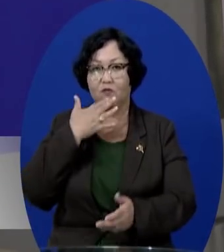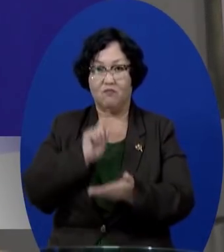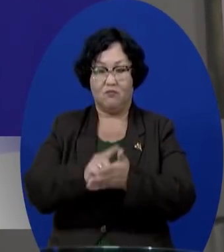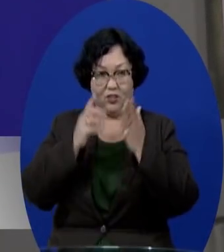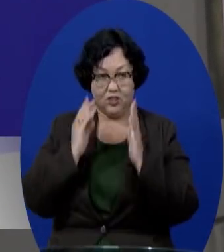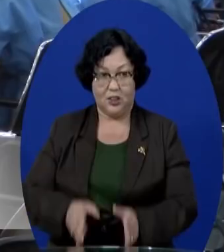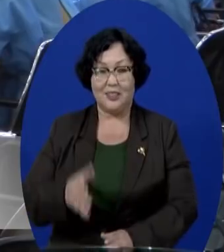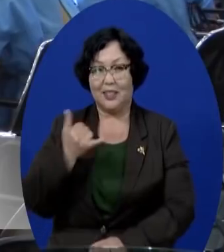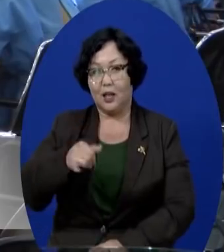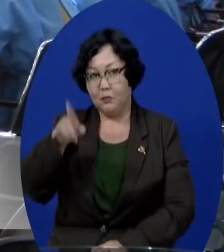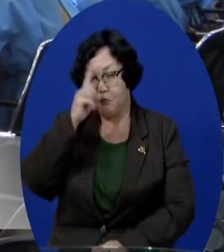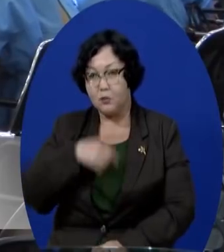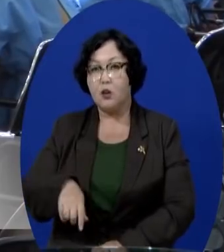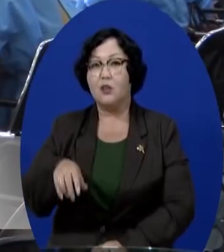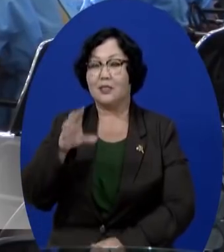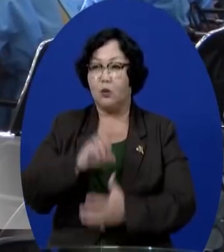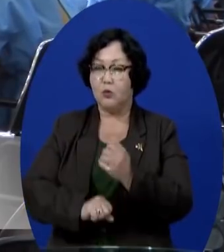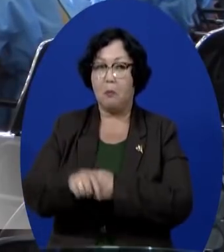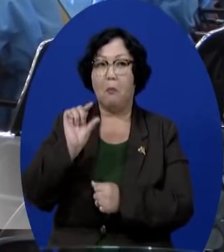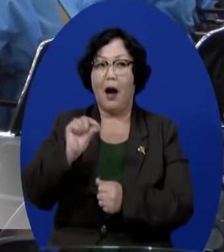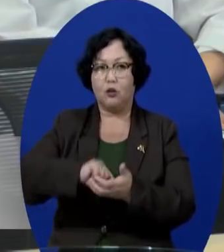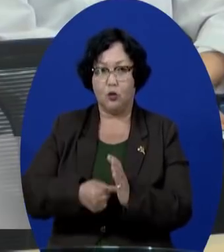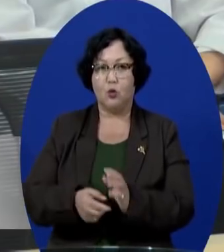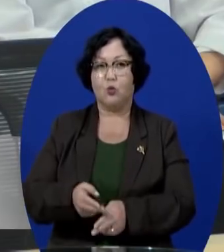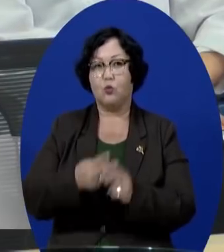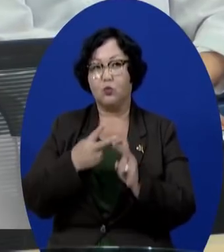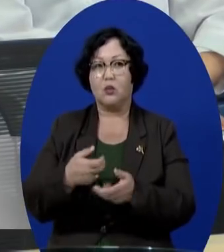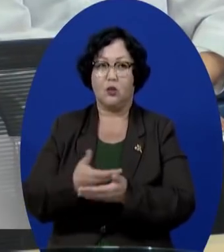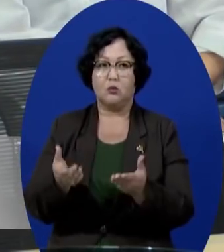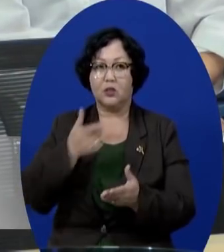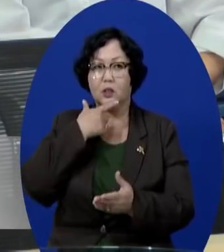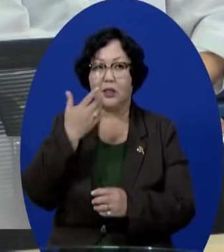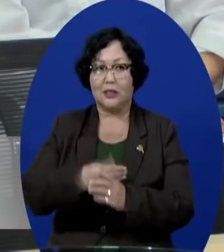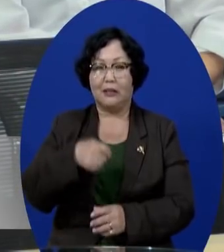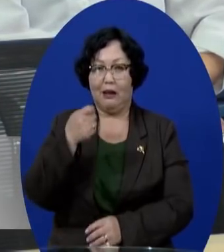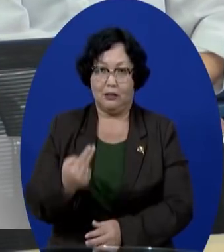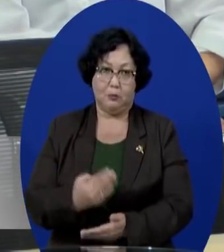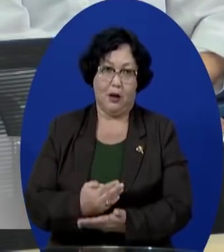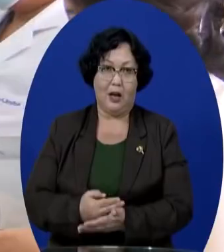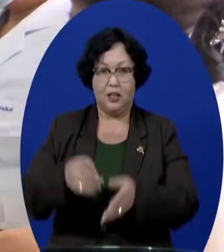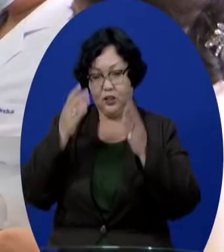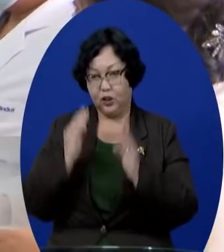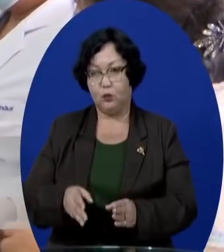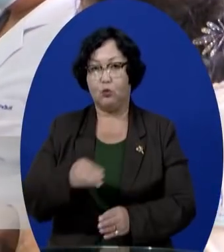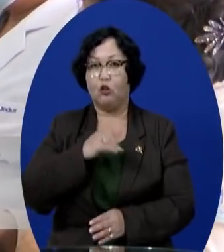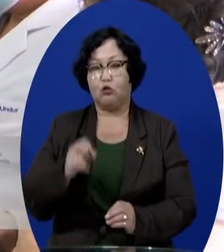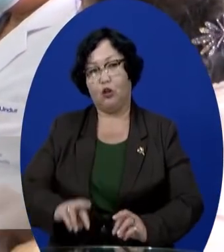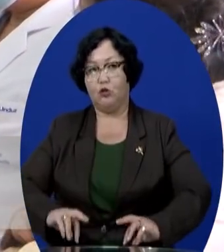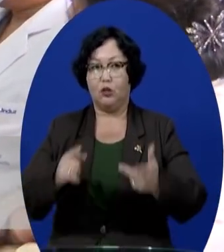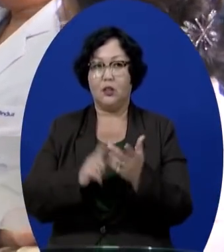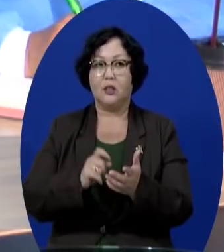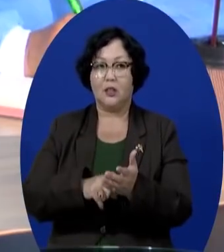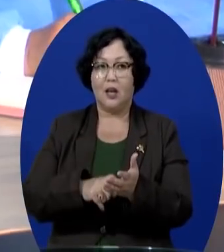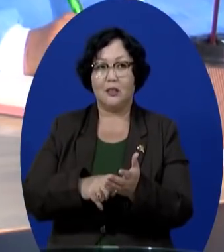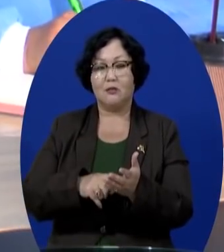бүлгийн санхүүжилтийг багаар ботсонтой холбогдуулан тосломж үйлчлэхээ явуулж чадахгүй байдалд хүрээд байгаа тул тус тогтоолд нэмэлт өөрчлөлт оруулах зэрэг тулгымцсан